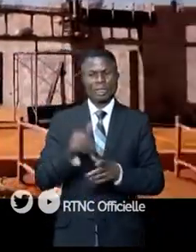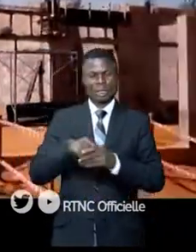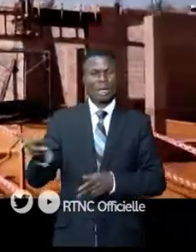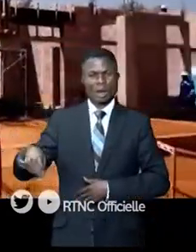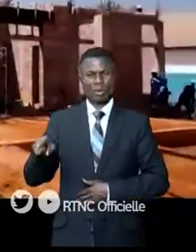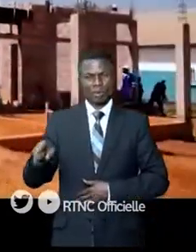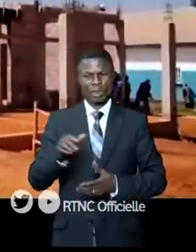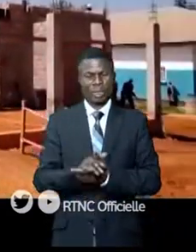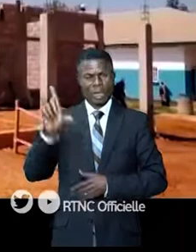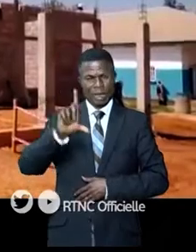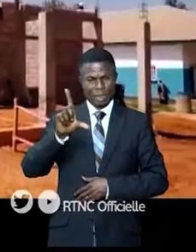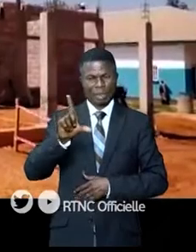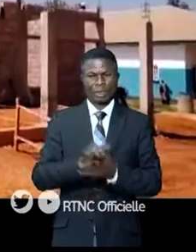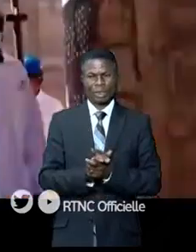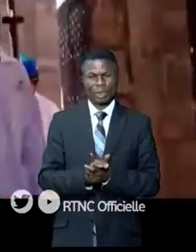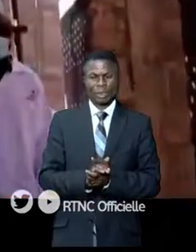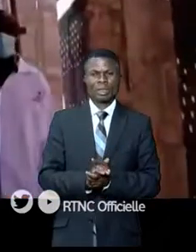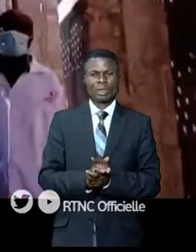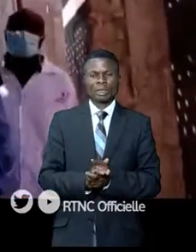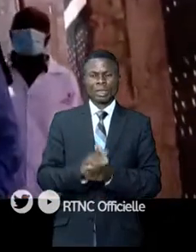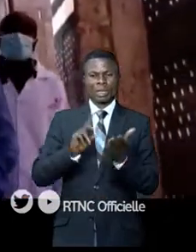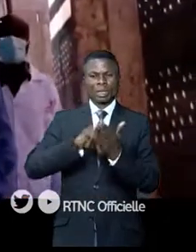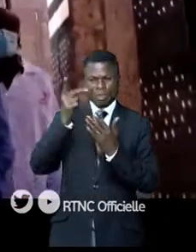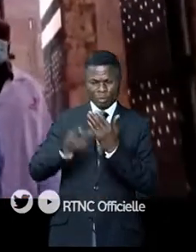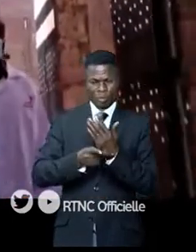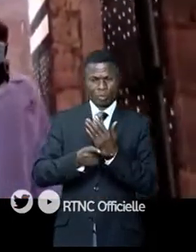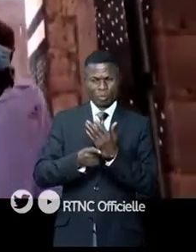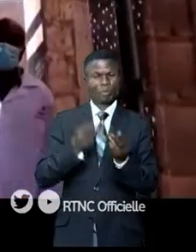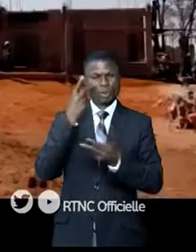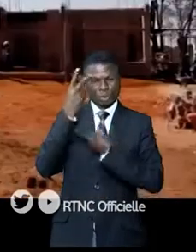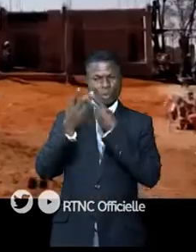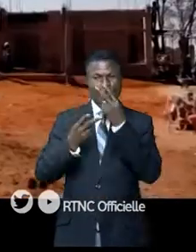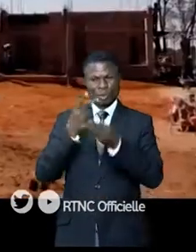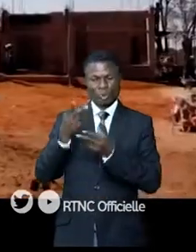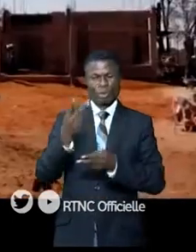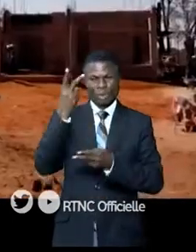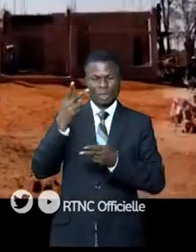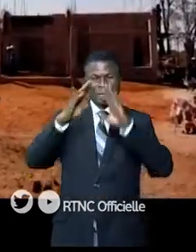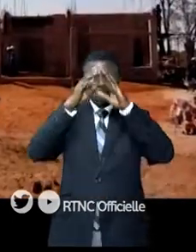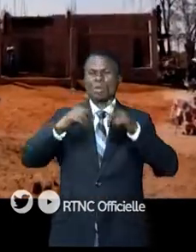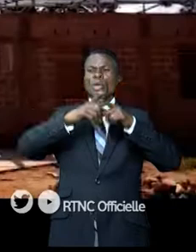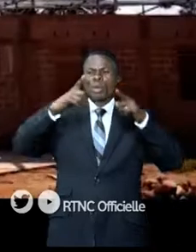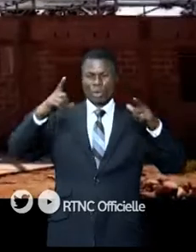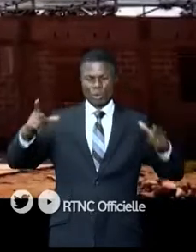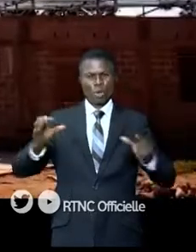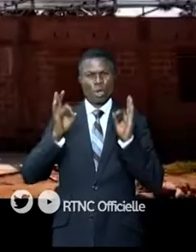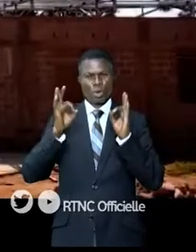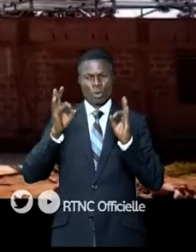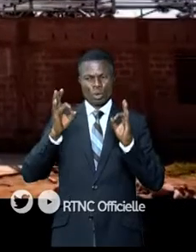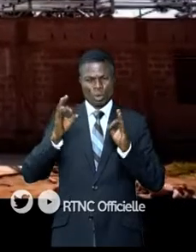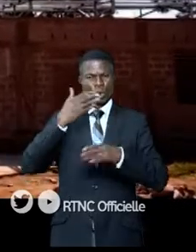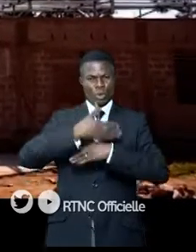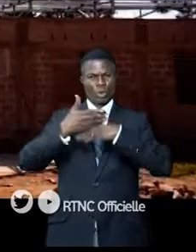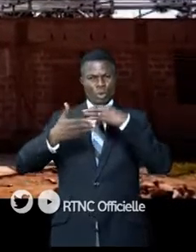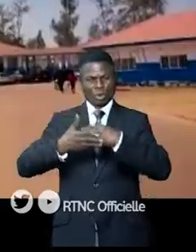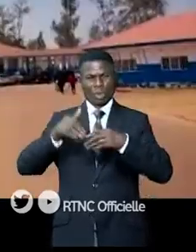province. Ce lundi, suivant son agenda, il a été visiter les deux grands bâtiments modernes qui sont érigés